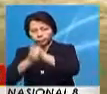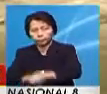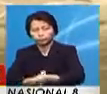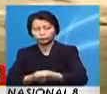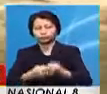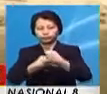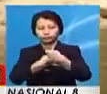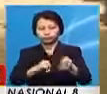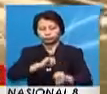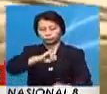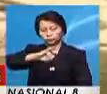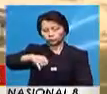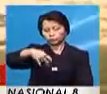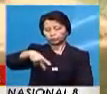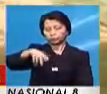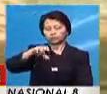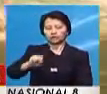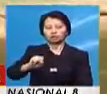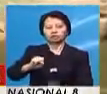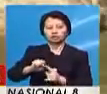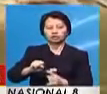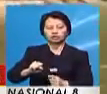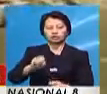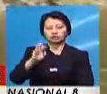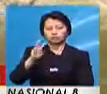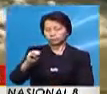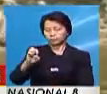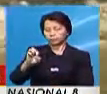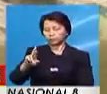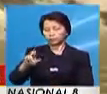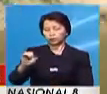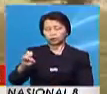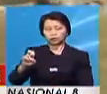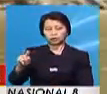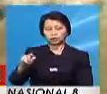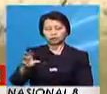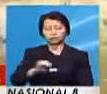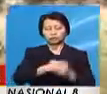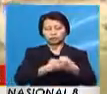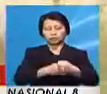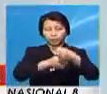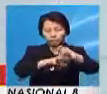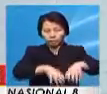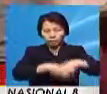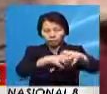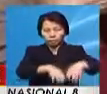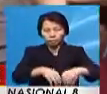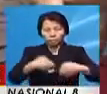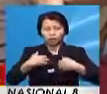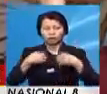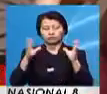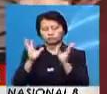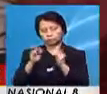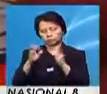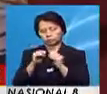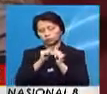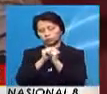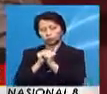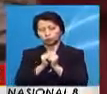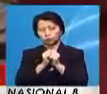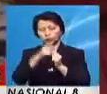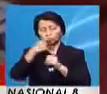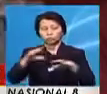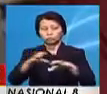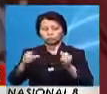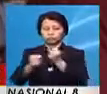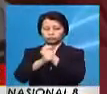Jabatan Pengairan dan Saliran, JPS Mersing bersama-sama Jabatan Pertanian akan mengadakan mesyuarat bersama untuk